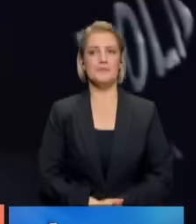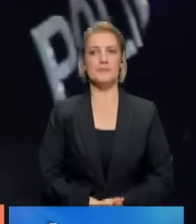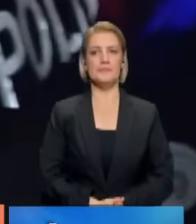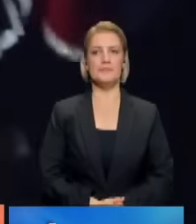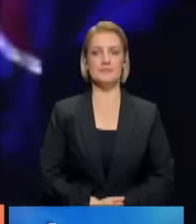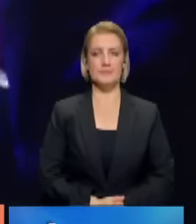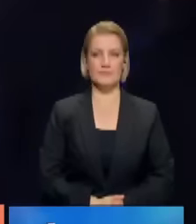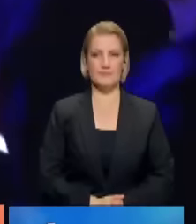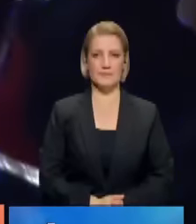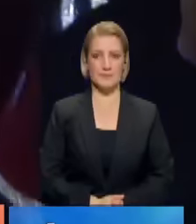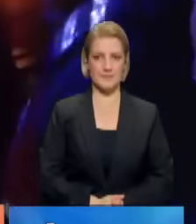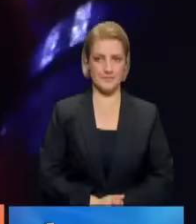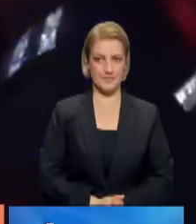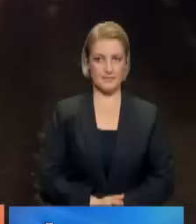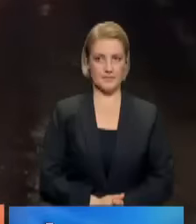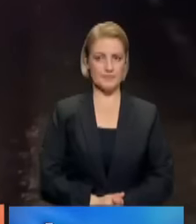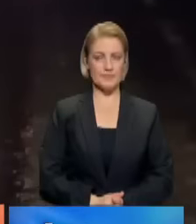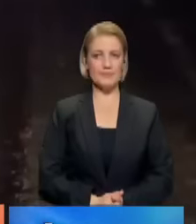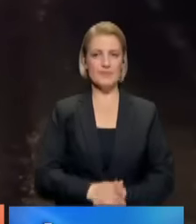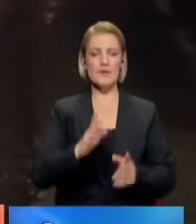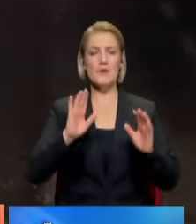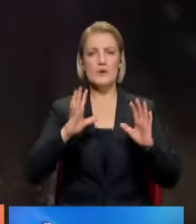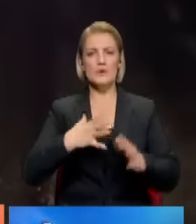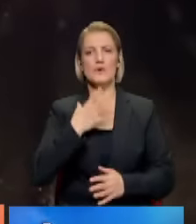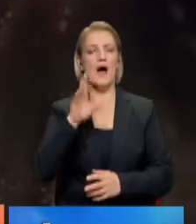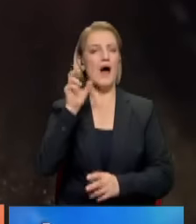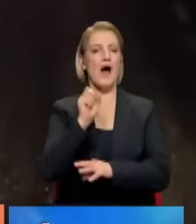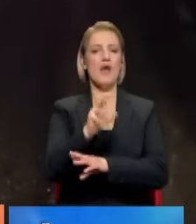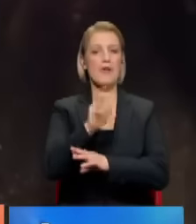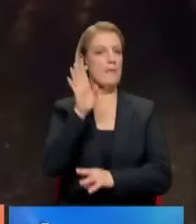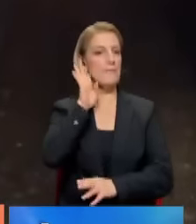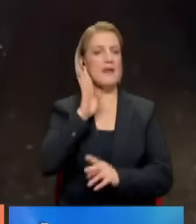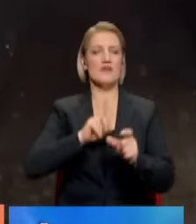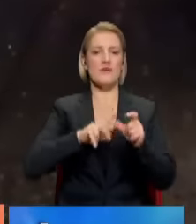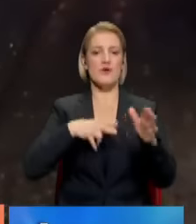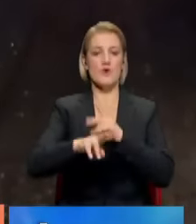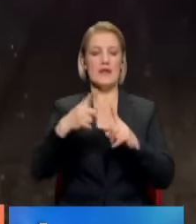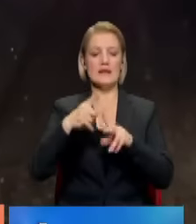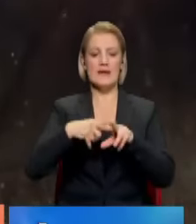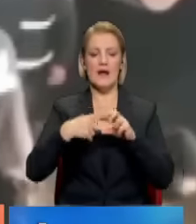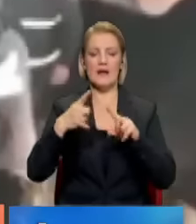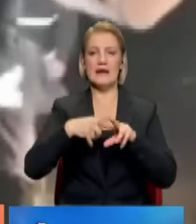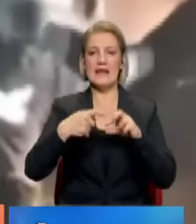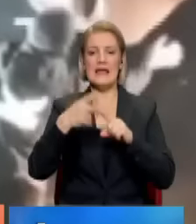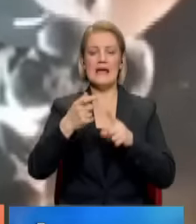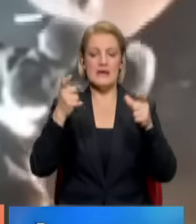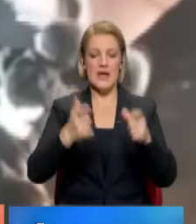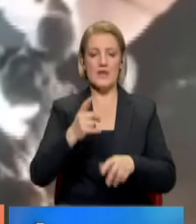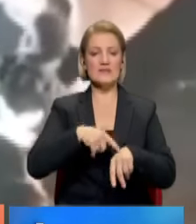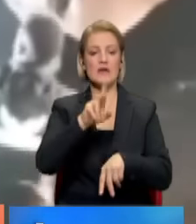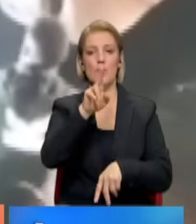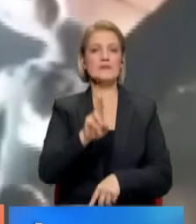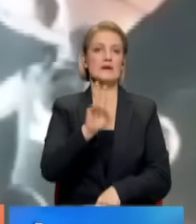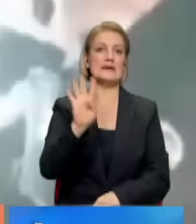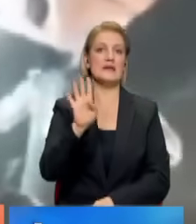Çekilin oradan. Çekilin oradan. Feci kaza Adıyaman-Malatya çevre yolu Tatarı mevkiinde meydana geldi. Saat